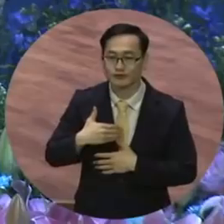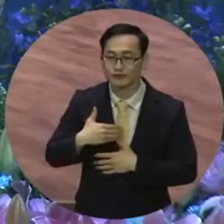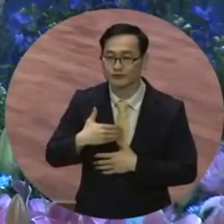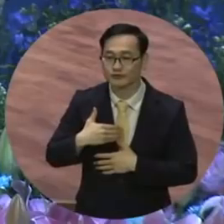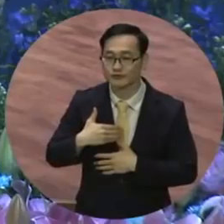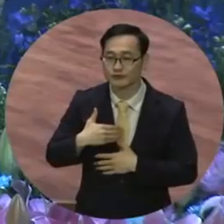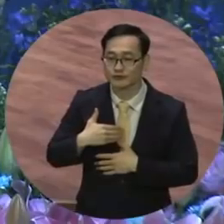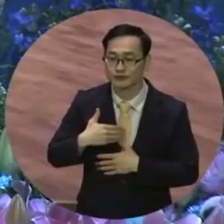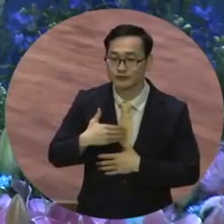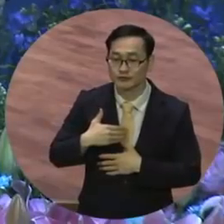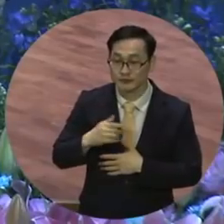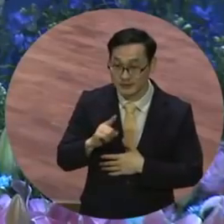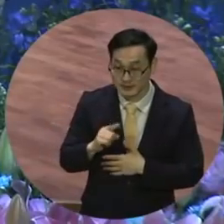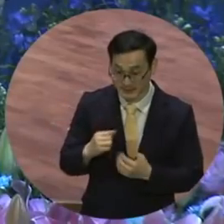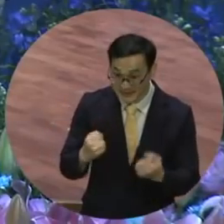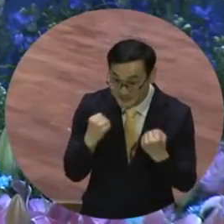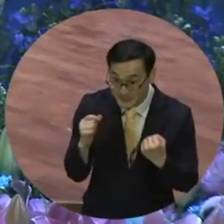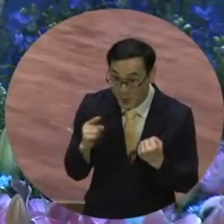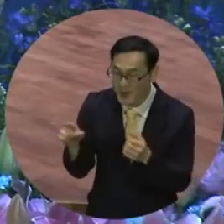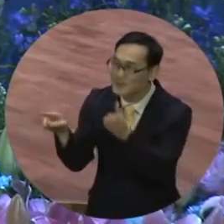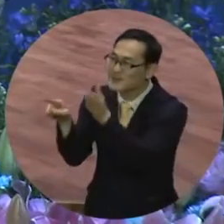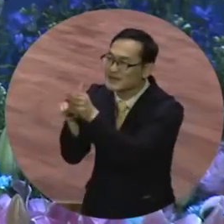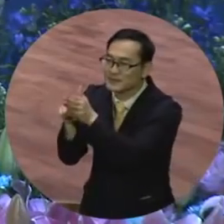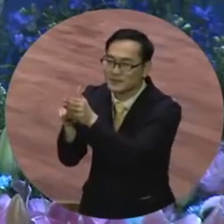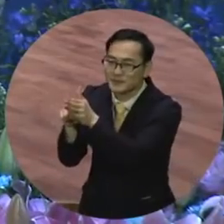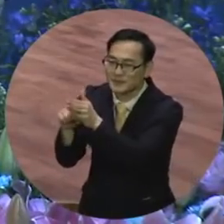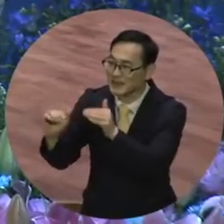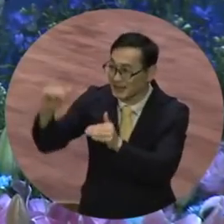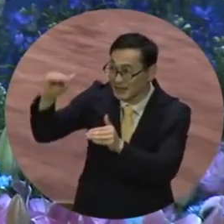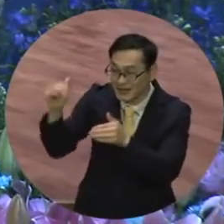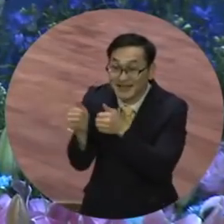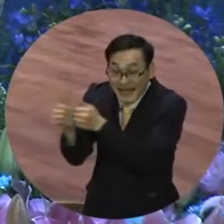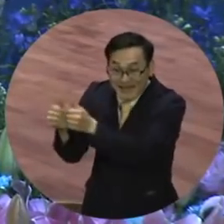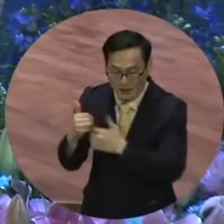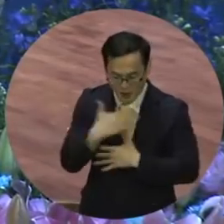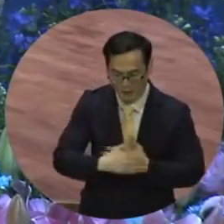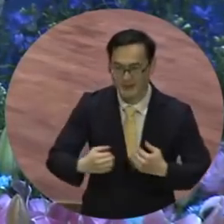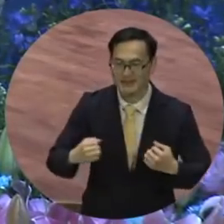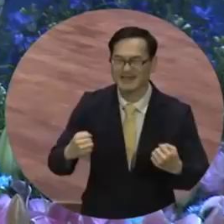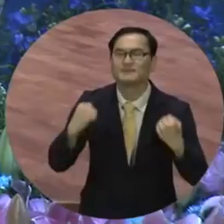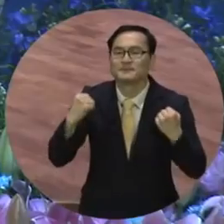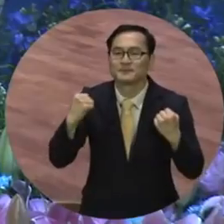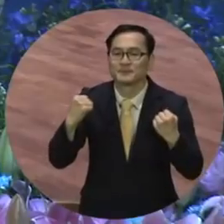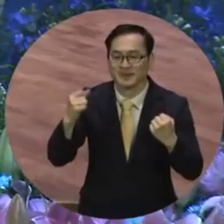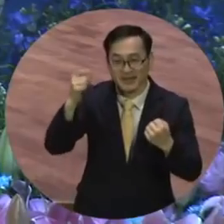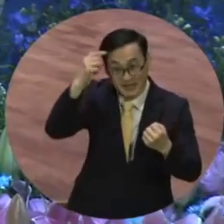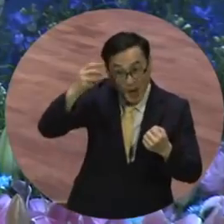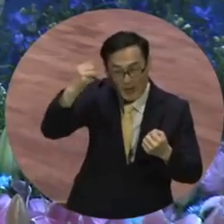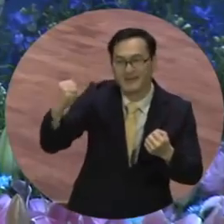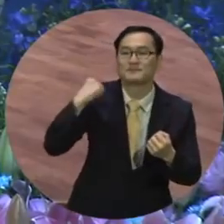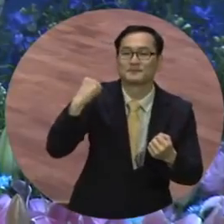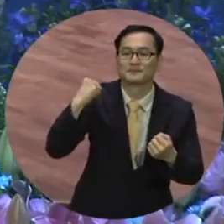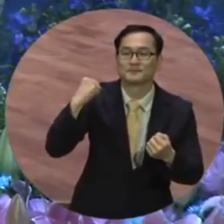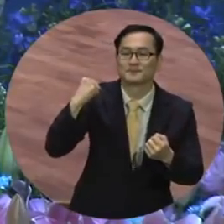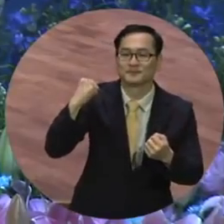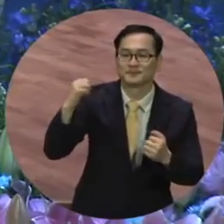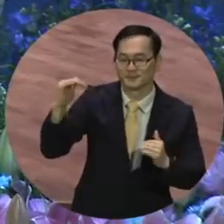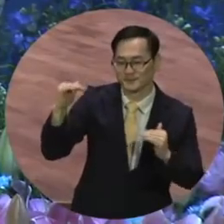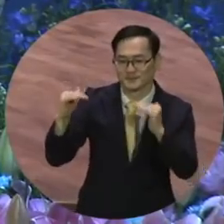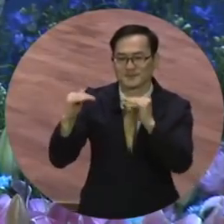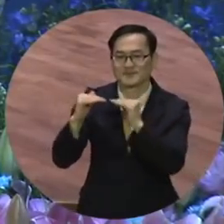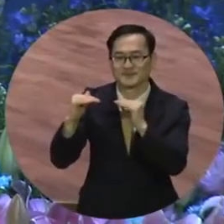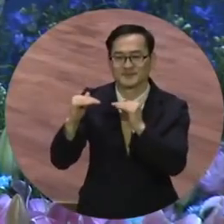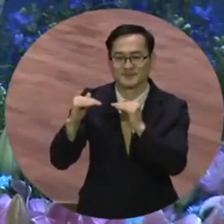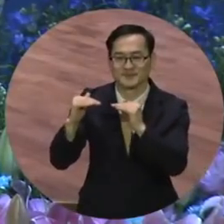여러분의 믿음의 상태예요. 여러분 믿음만큼 된 거예요. 내 믿음대로 될지어다. 믿음의